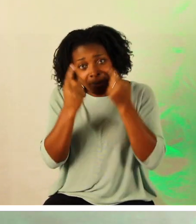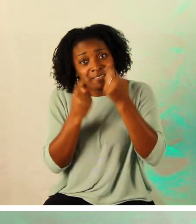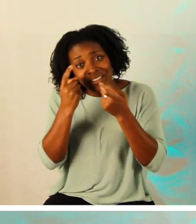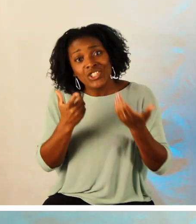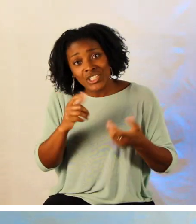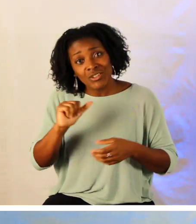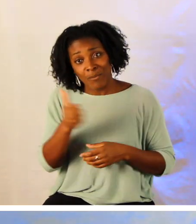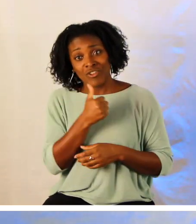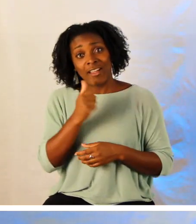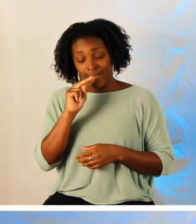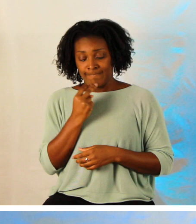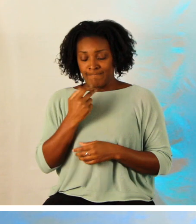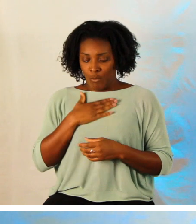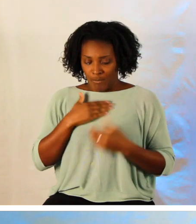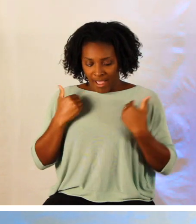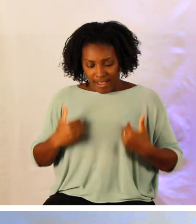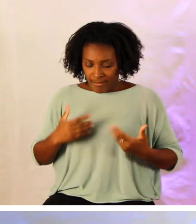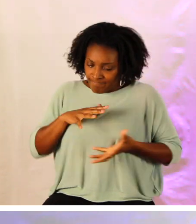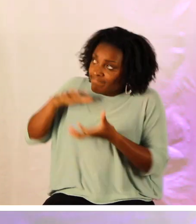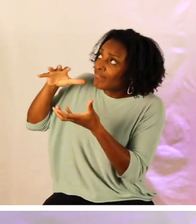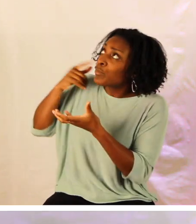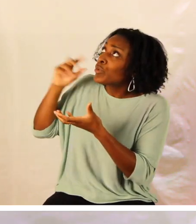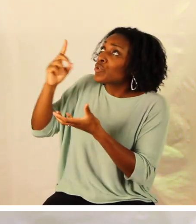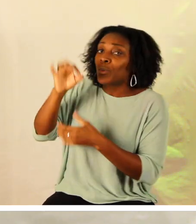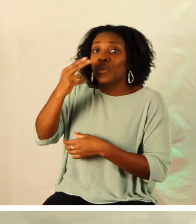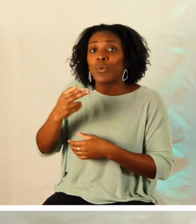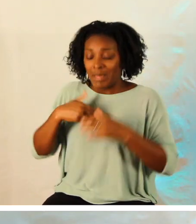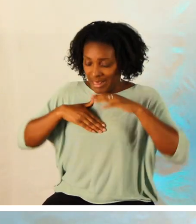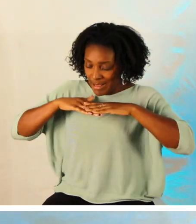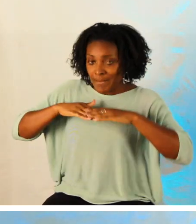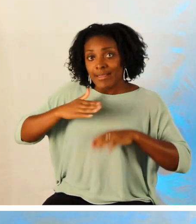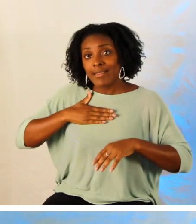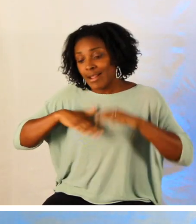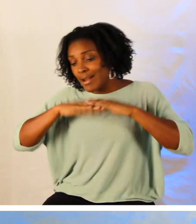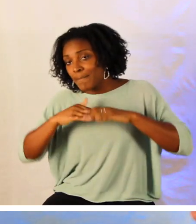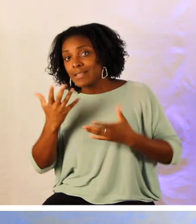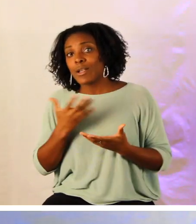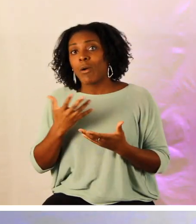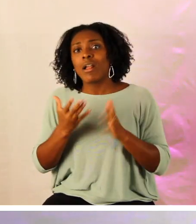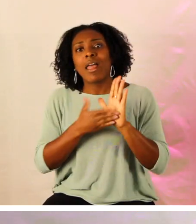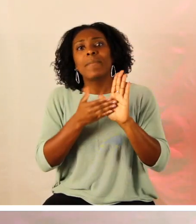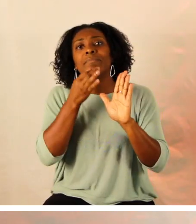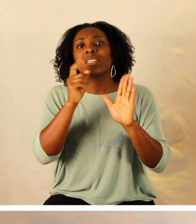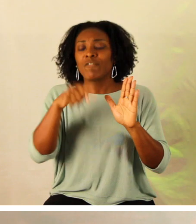de consacré pour Dieu? Quelles sont mes limites? Vous savez, il y a ce texte dans les Écritures qui nous dit « Repousse tes